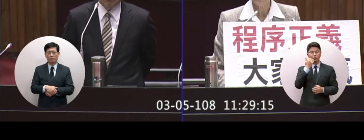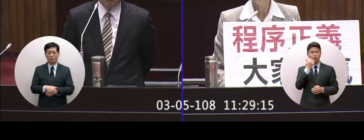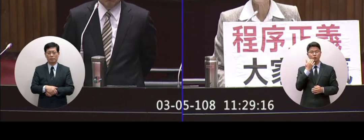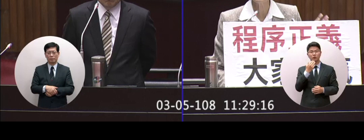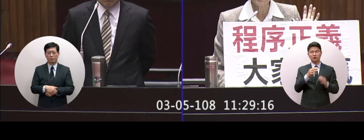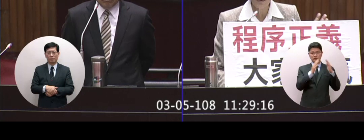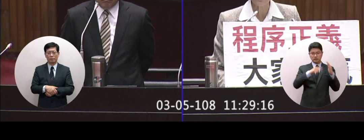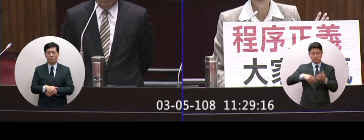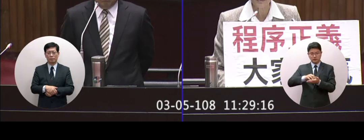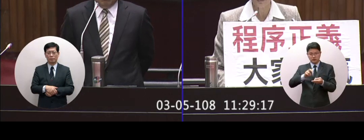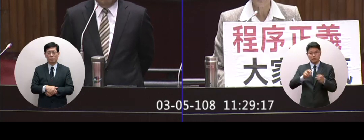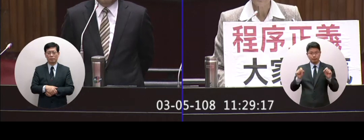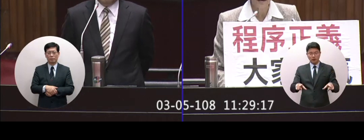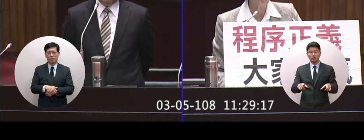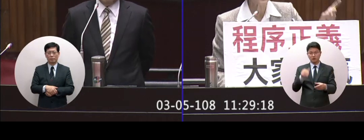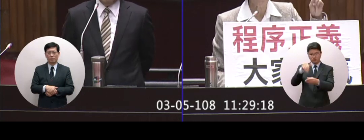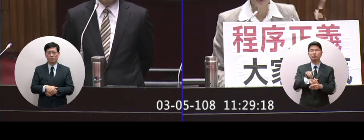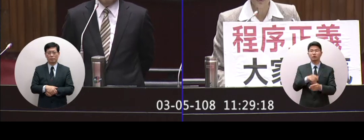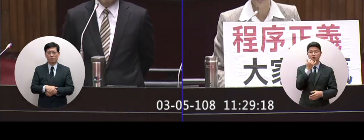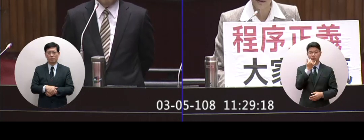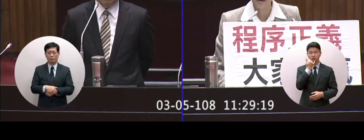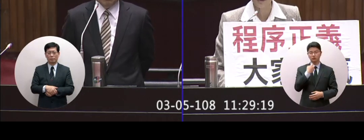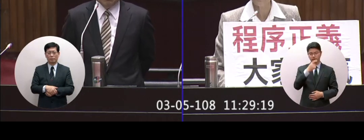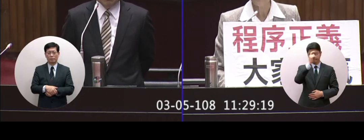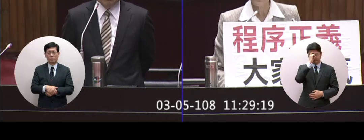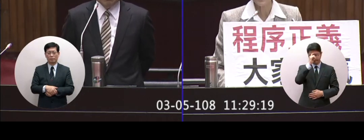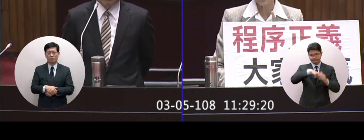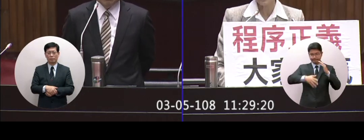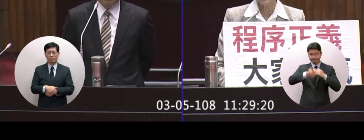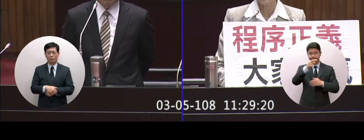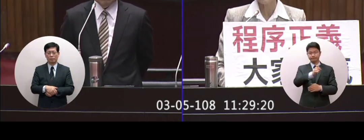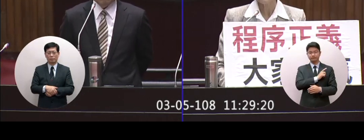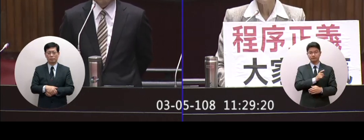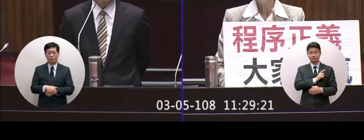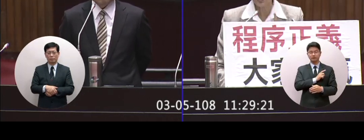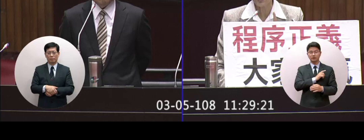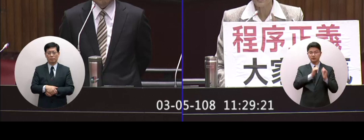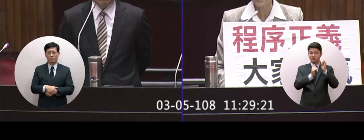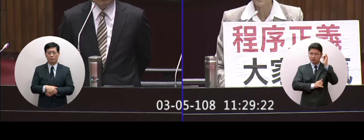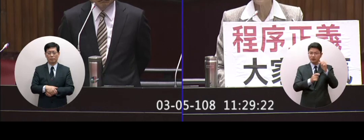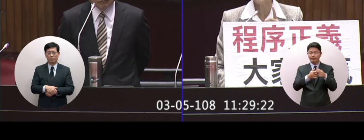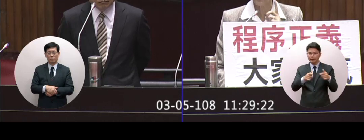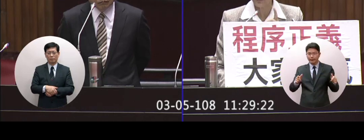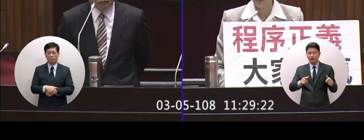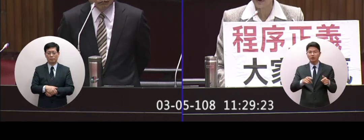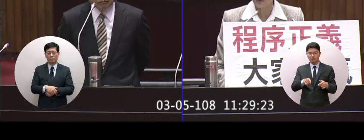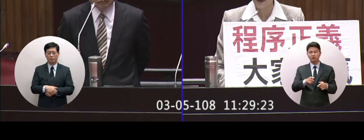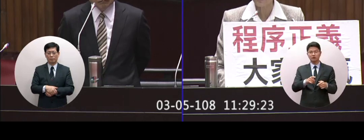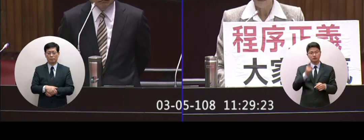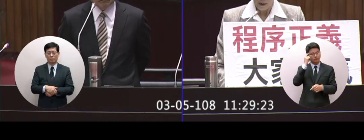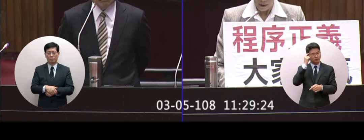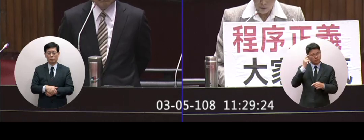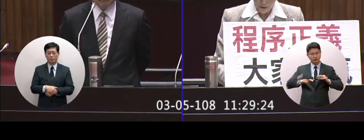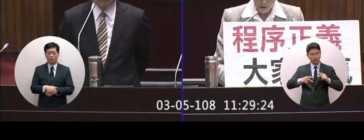票？我们希望院长能够在不同的时间，就像你刚才讲的，不同的时间有不同的